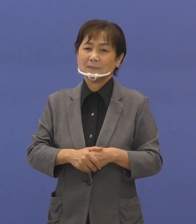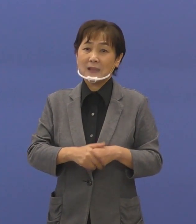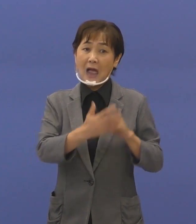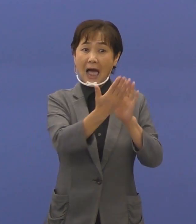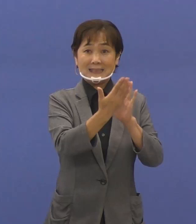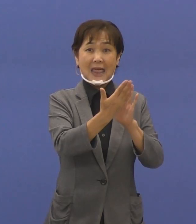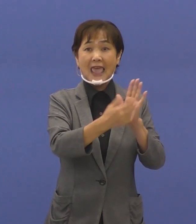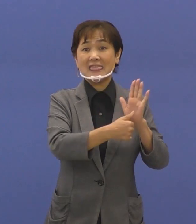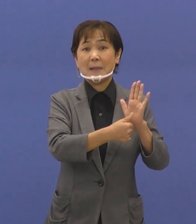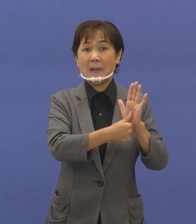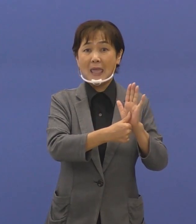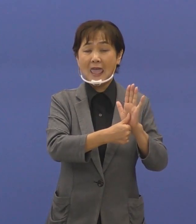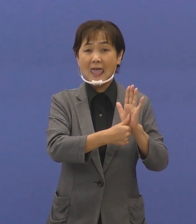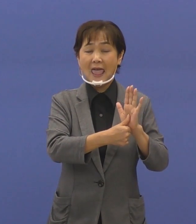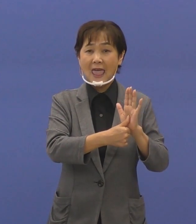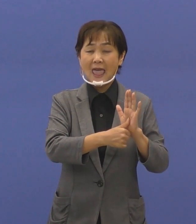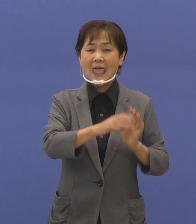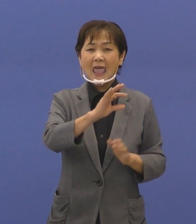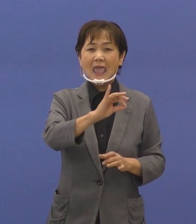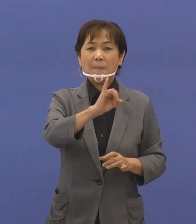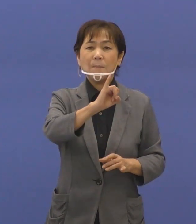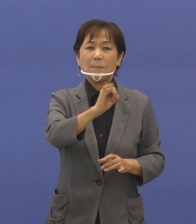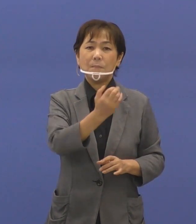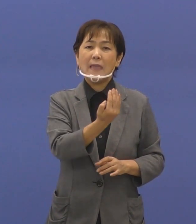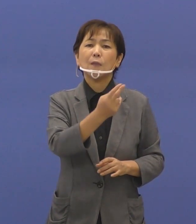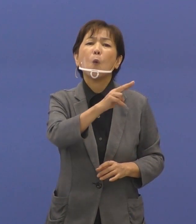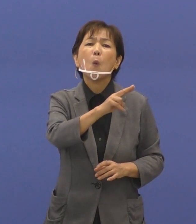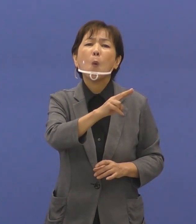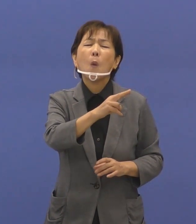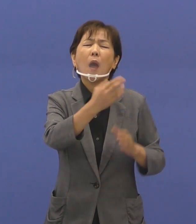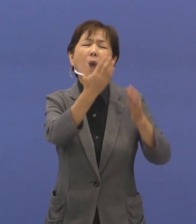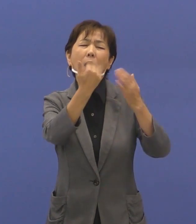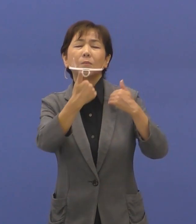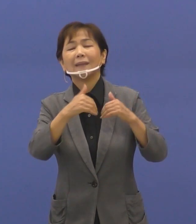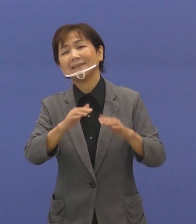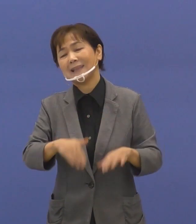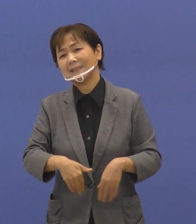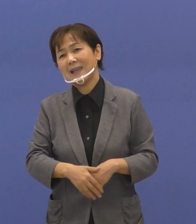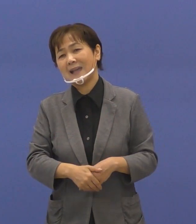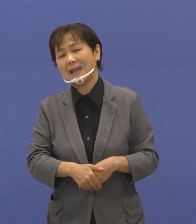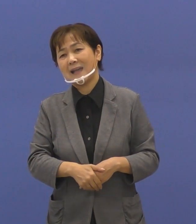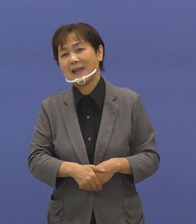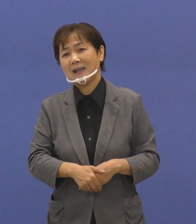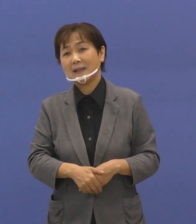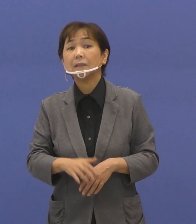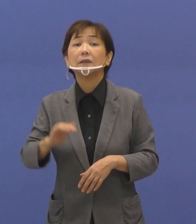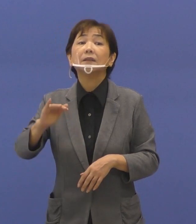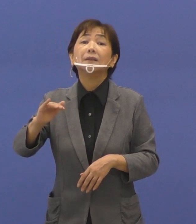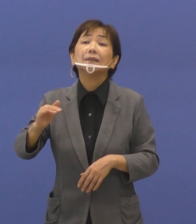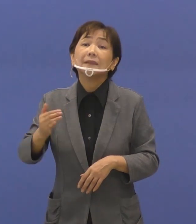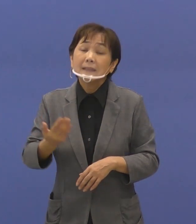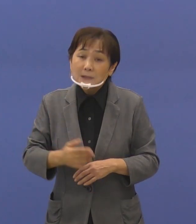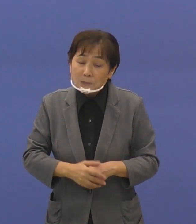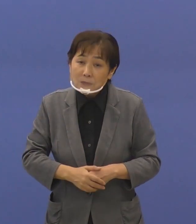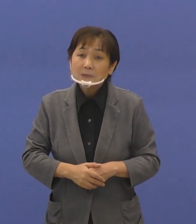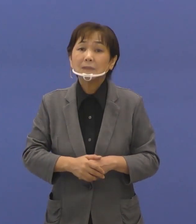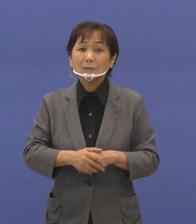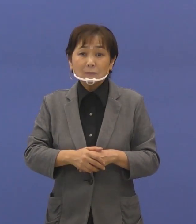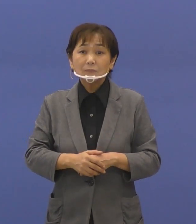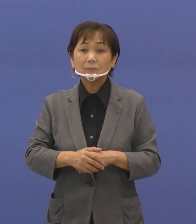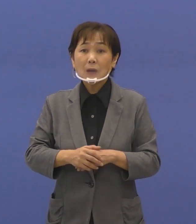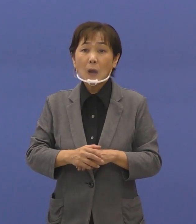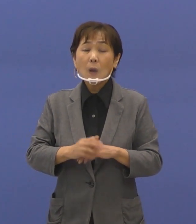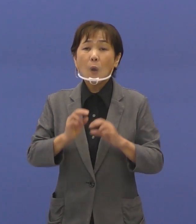に高校に敗北してしまいましたけれども、20年ぶりの、初勝利を第1回戦で挙げた